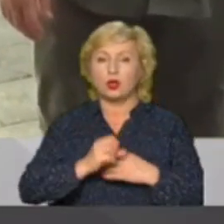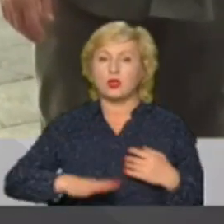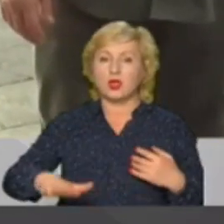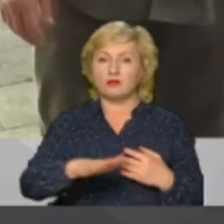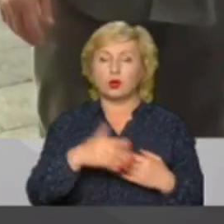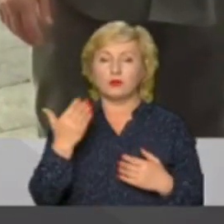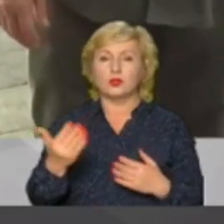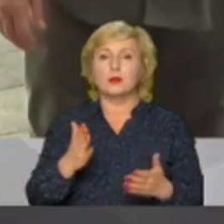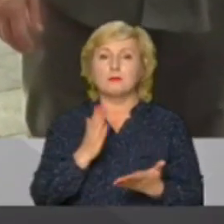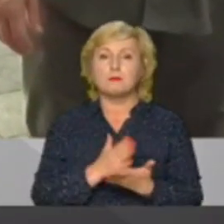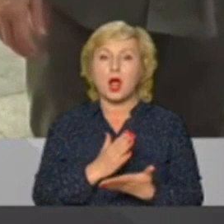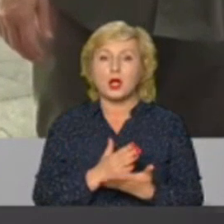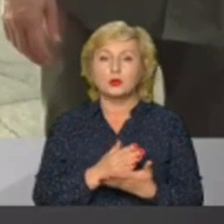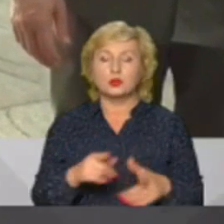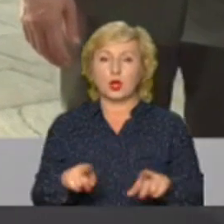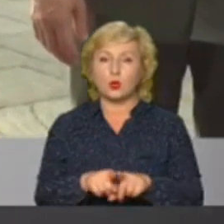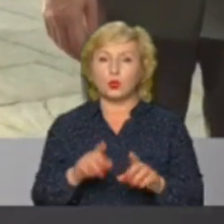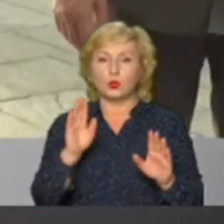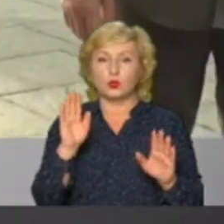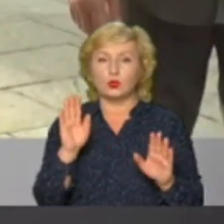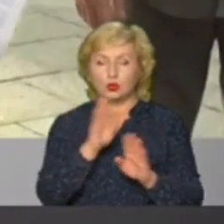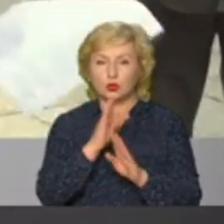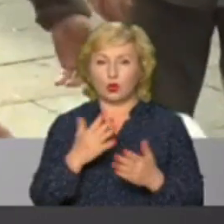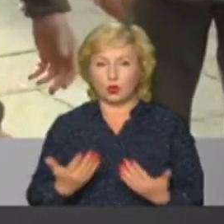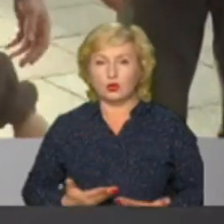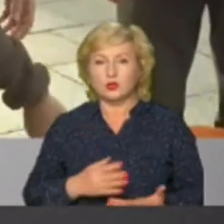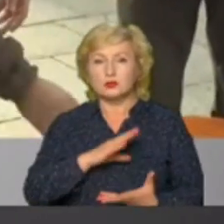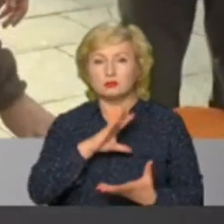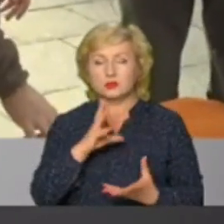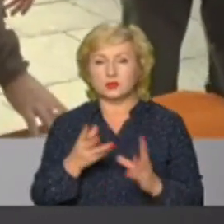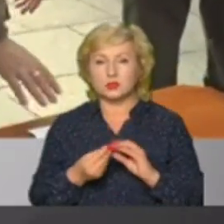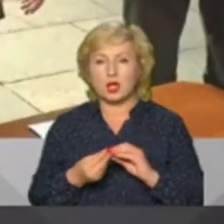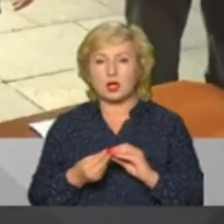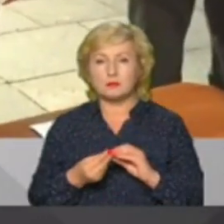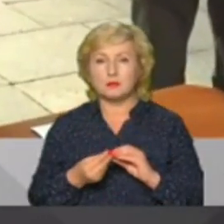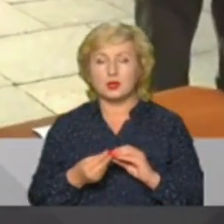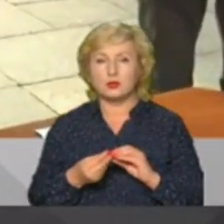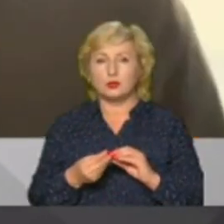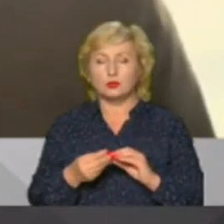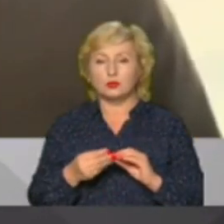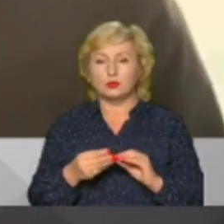мають таку долю, загальну спільну долю.